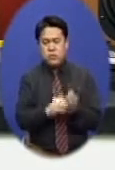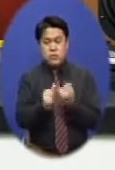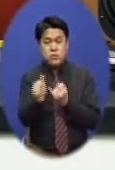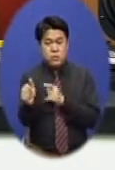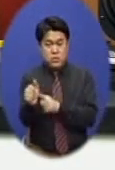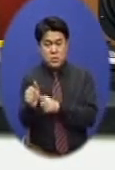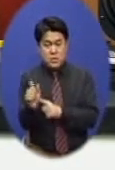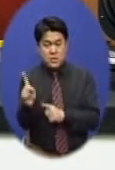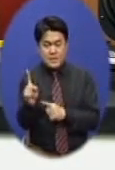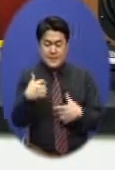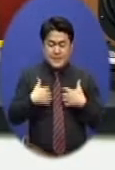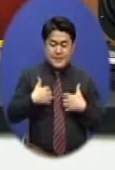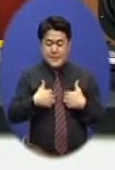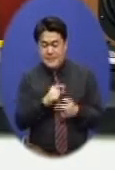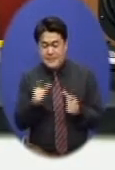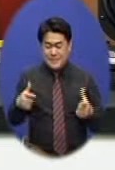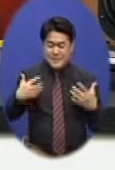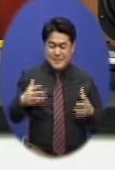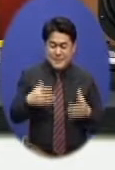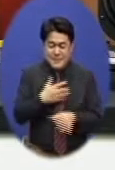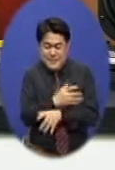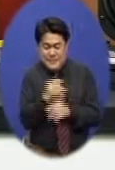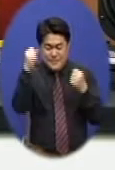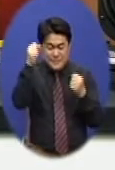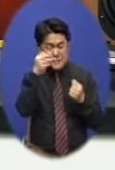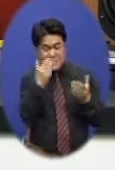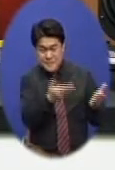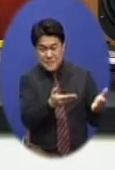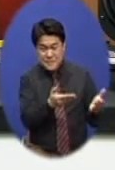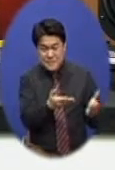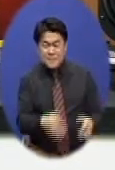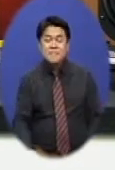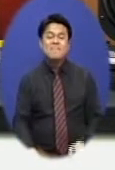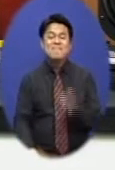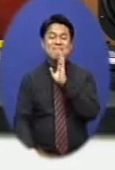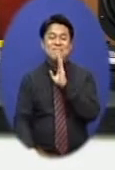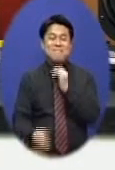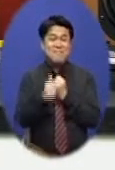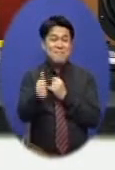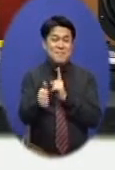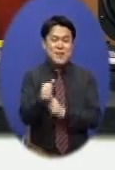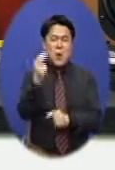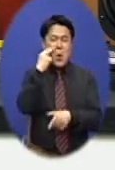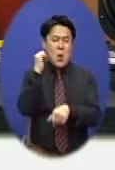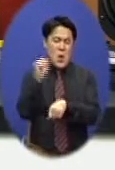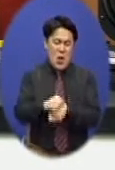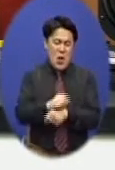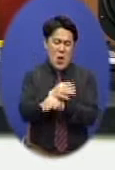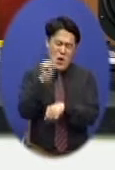사장님께서 재미나게 이렇게 시간 날 때마다 어머니를 즐겁게 해주신다고요? 예, 예. 저희 아저씨가 유머가